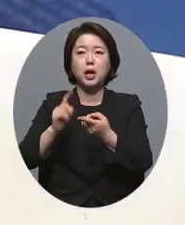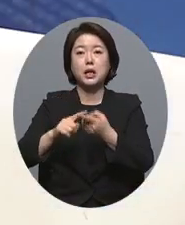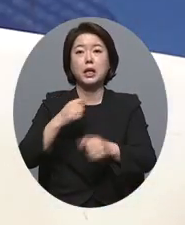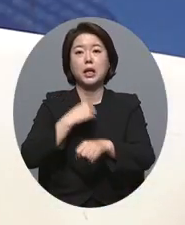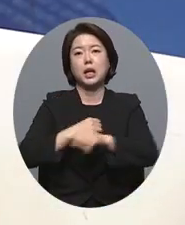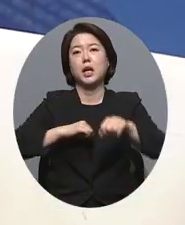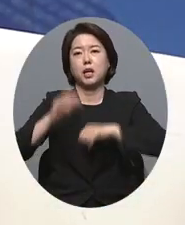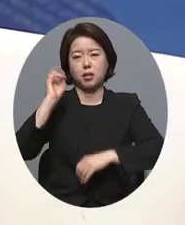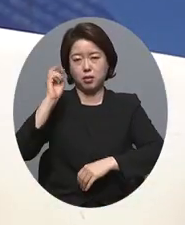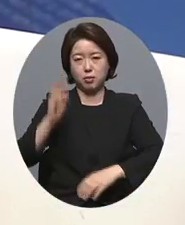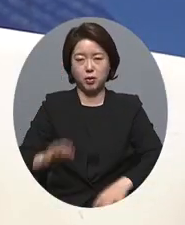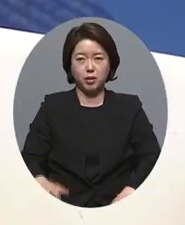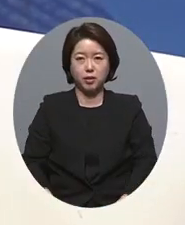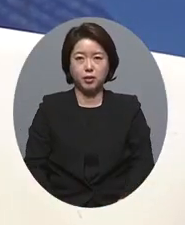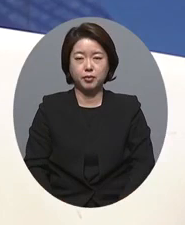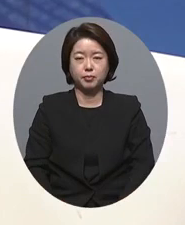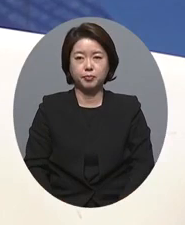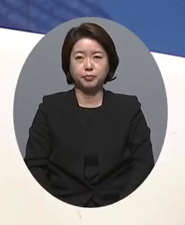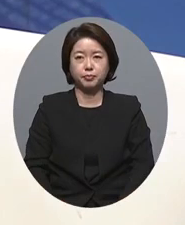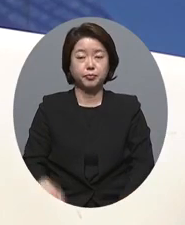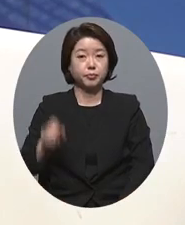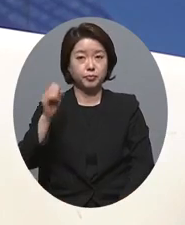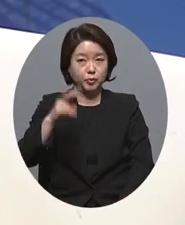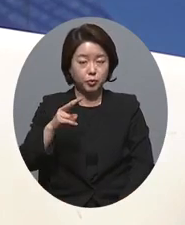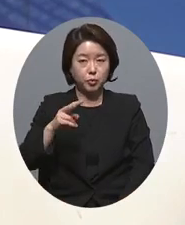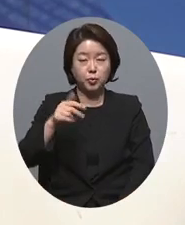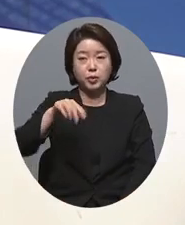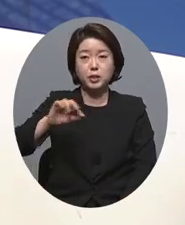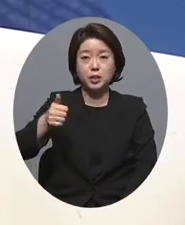자, 그리고 전현직 법무부 장관 간의 신경전도